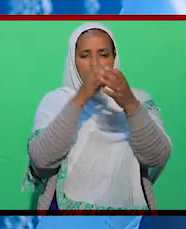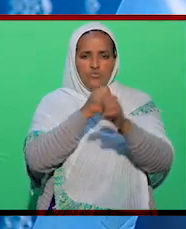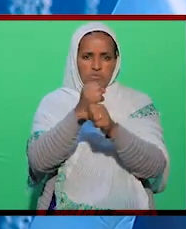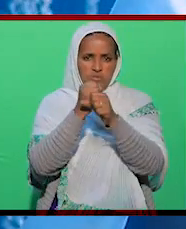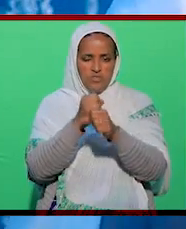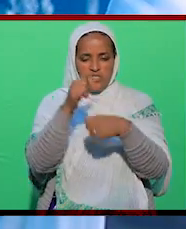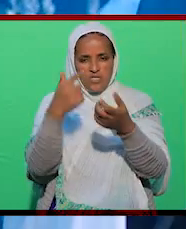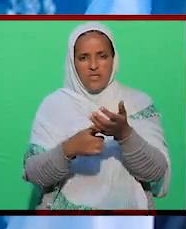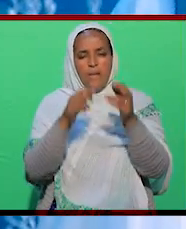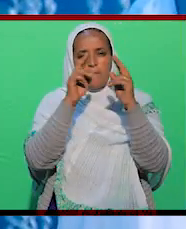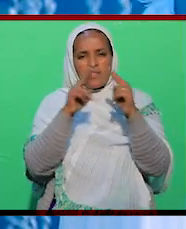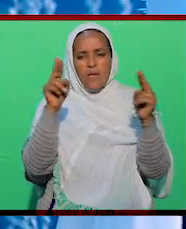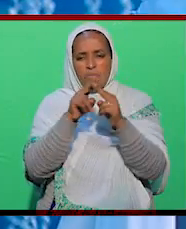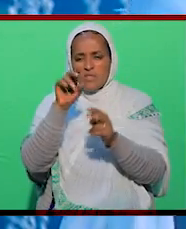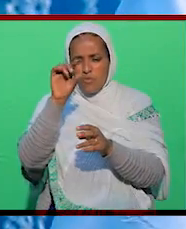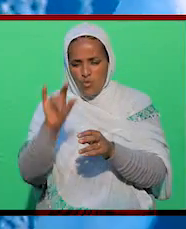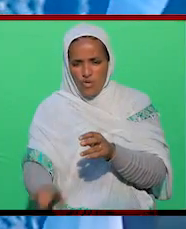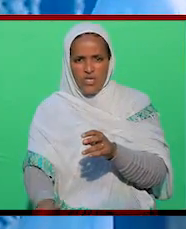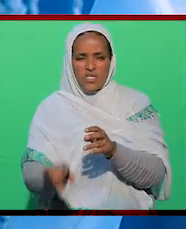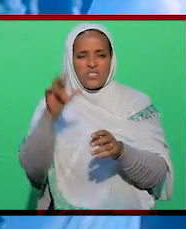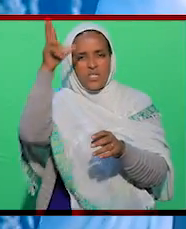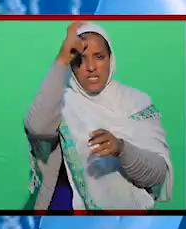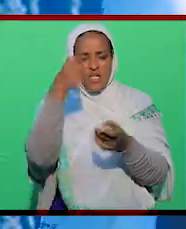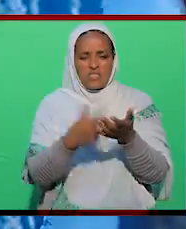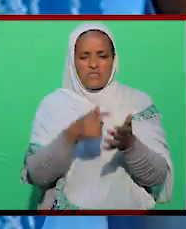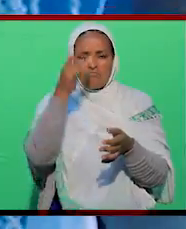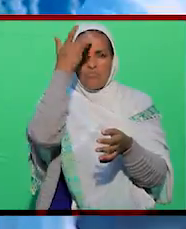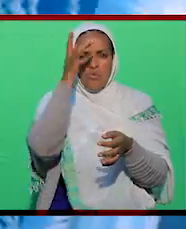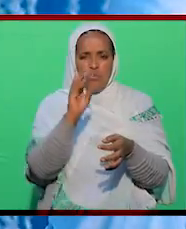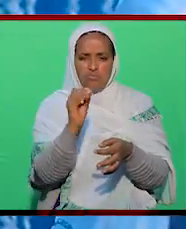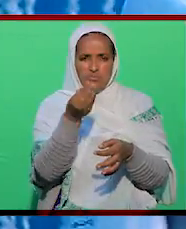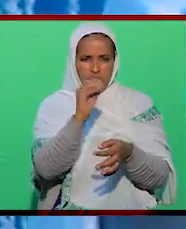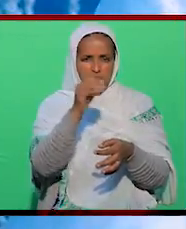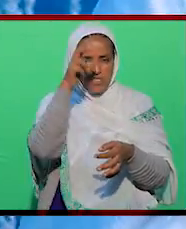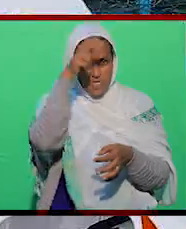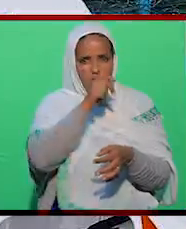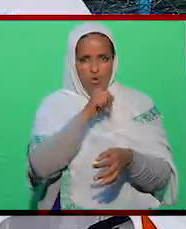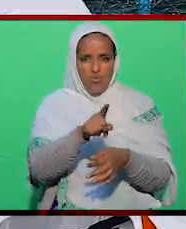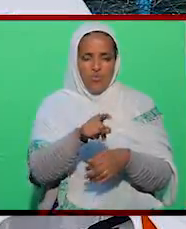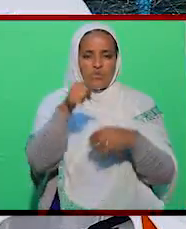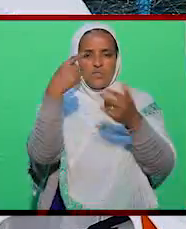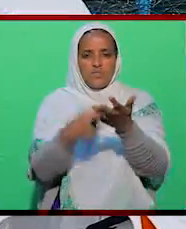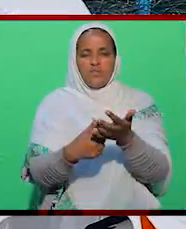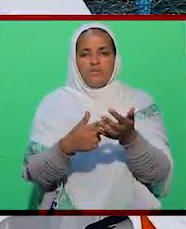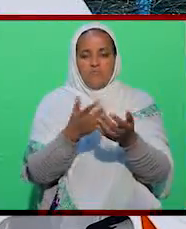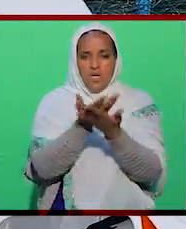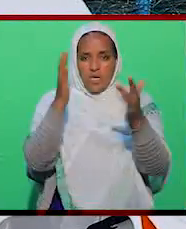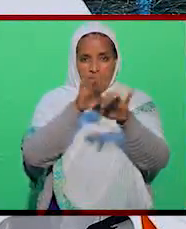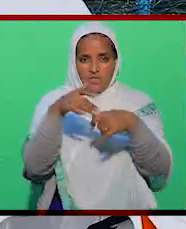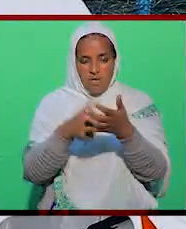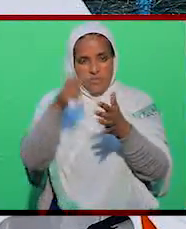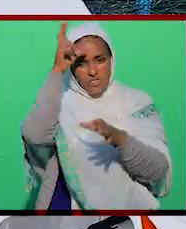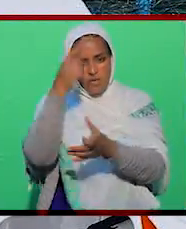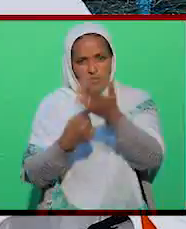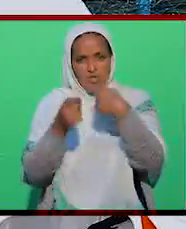ስንት ያደርጉ ይል እንዴ። ስለዚህ በጣም የወረደ ሰይጣን ነው በእውነት። ይሄ ልክስክሱ ሰይጣን ነው። መታት በእጽዋት ሌላው በነገራችን